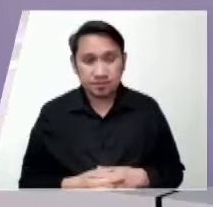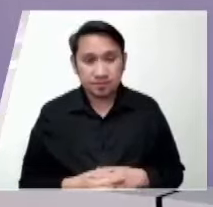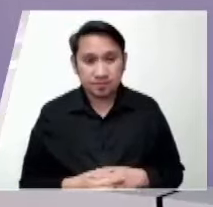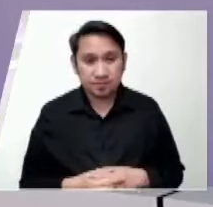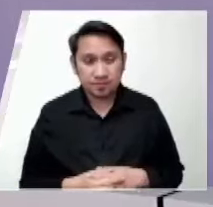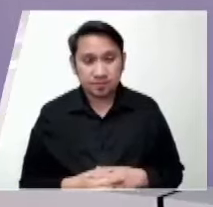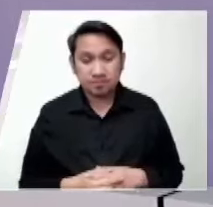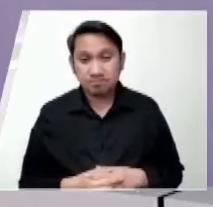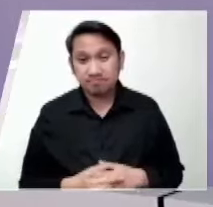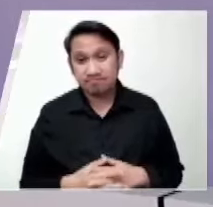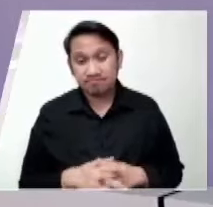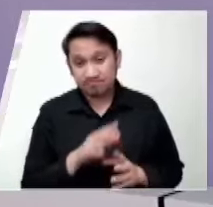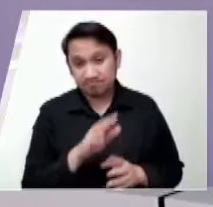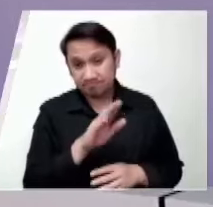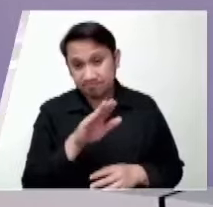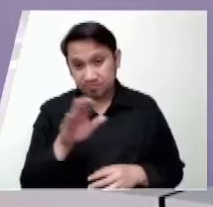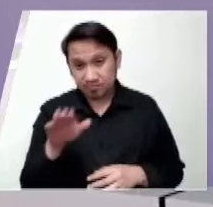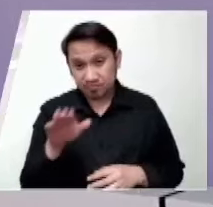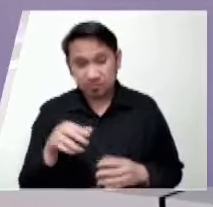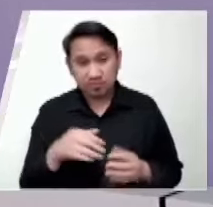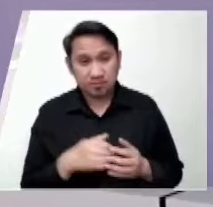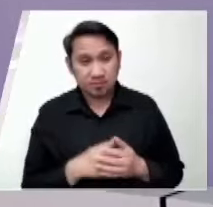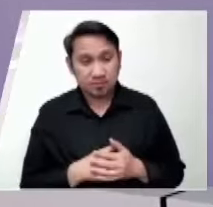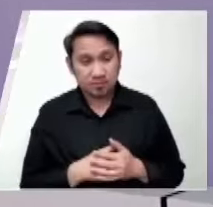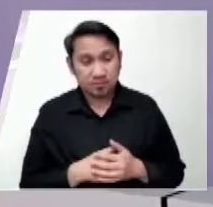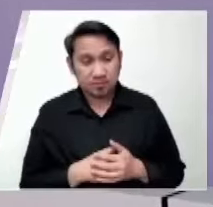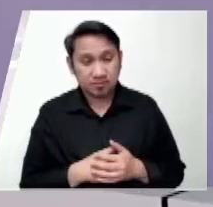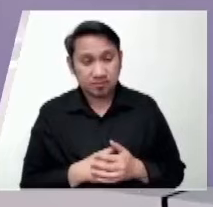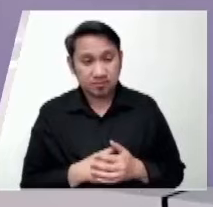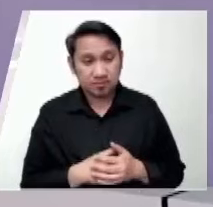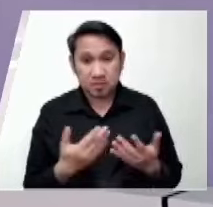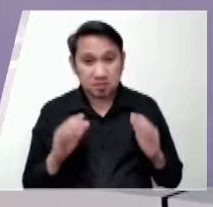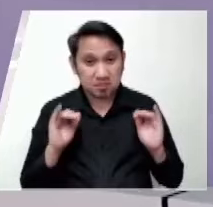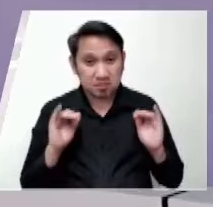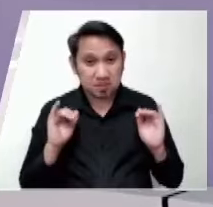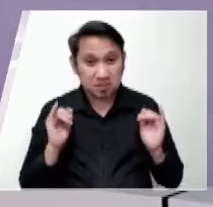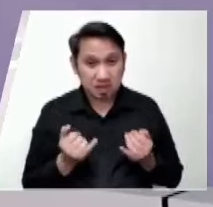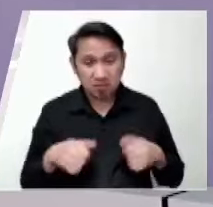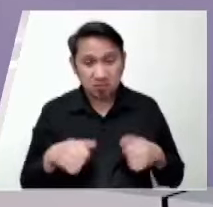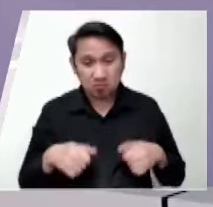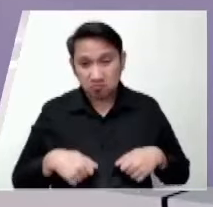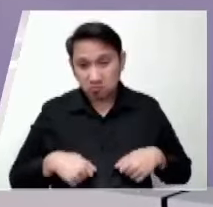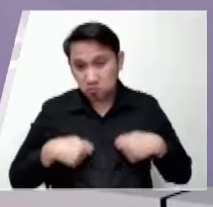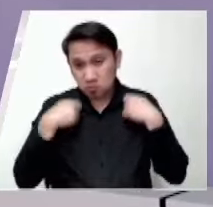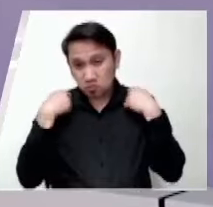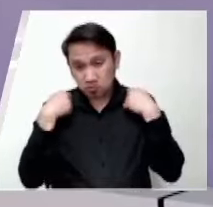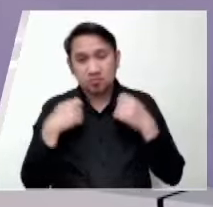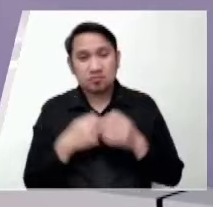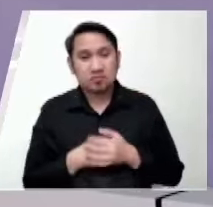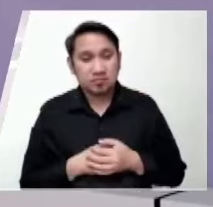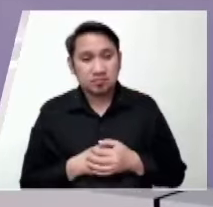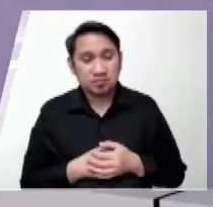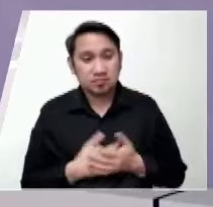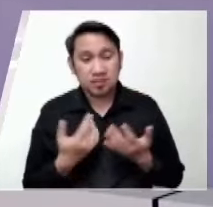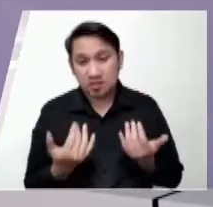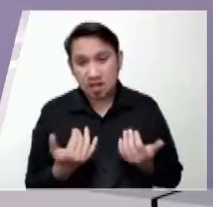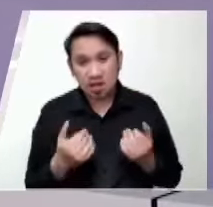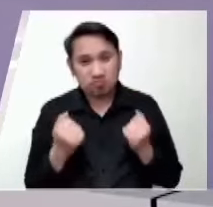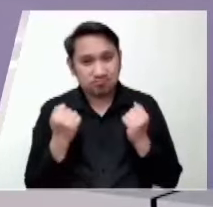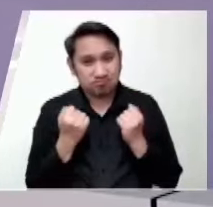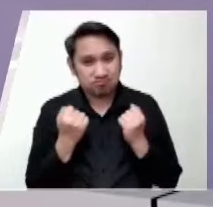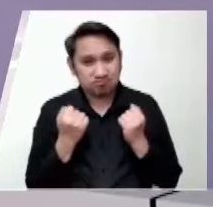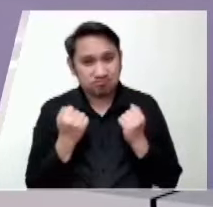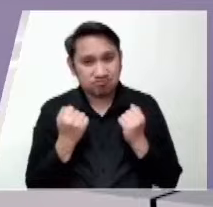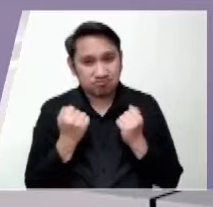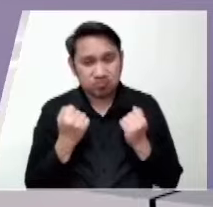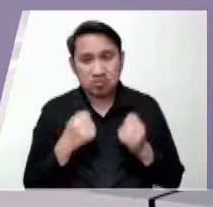Mga kapuso, nakalabas na ba ang inyong mga jacket, kumot at iba pang panlamig? Ang nakangangatog kasing klima, damang-dama sa maraming lugar